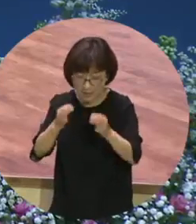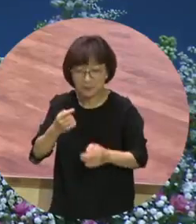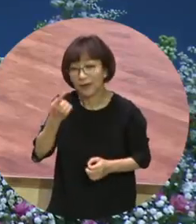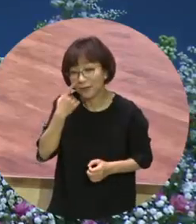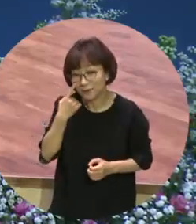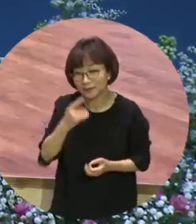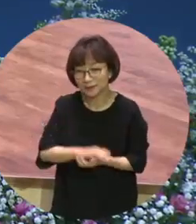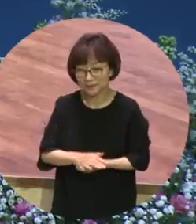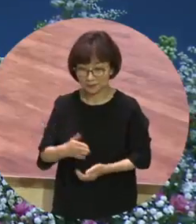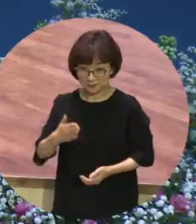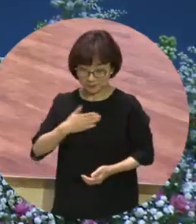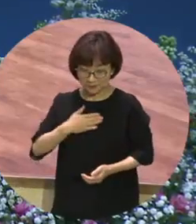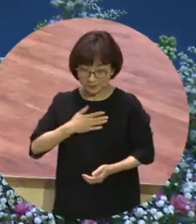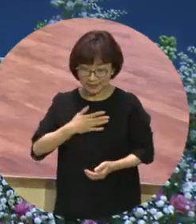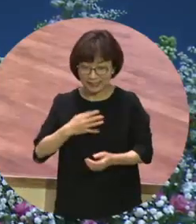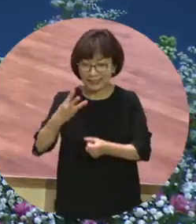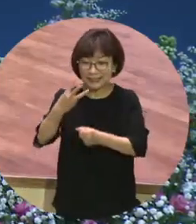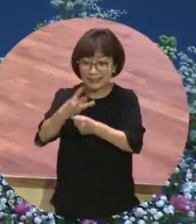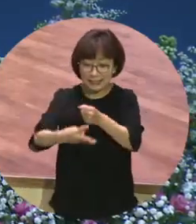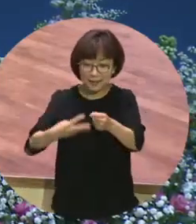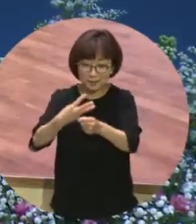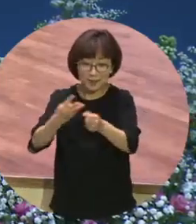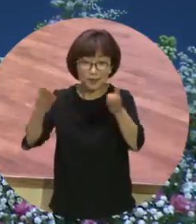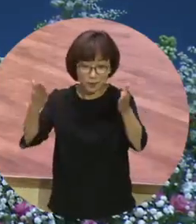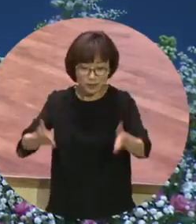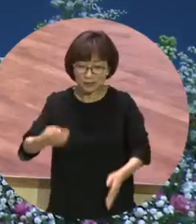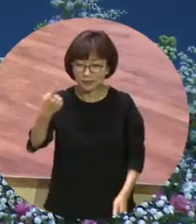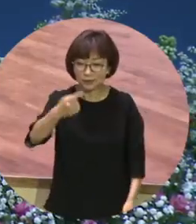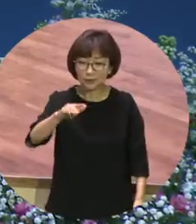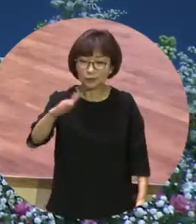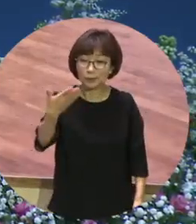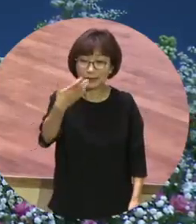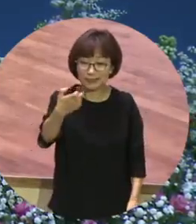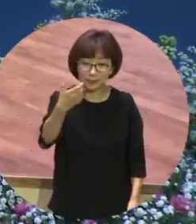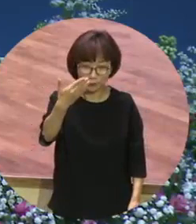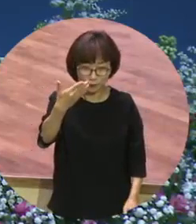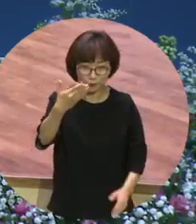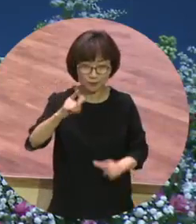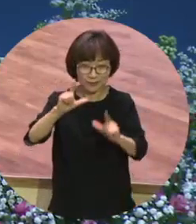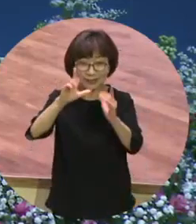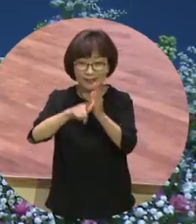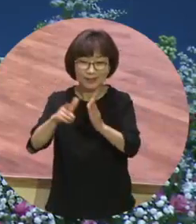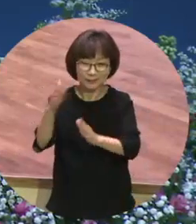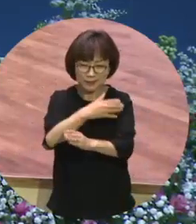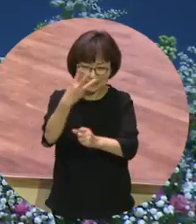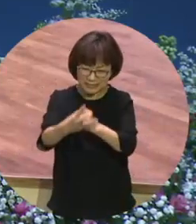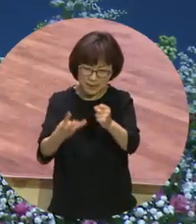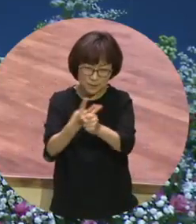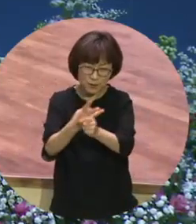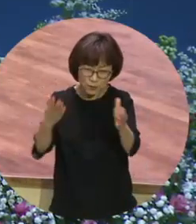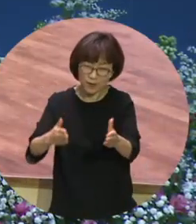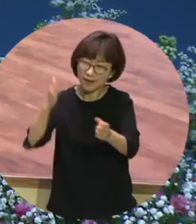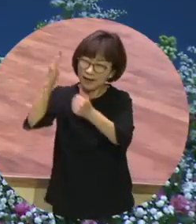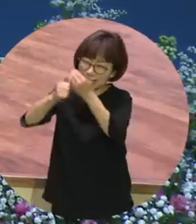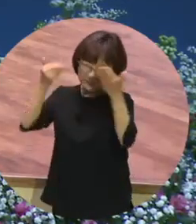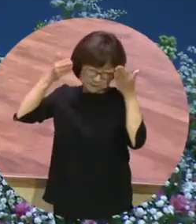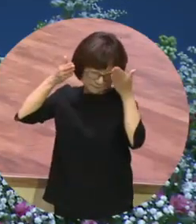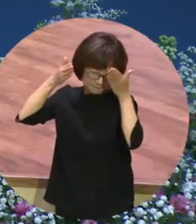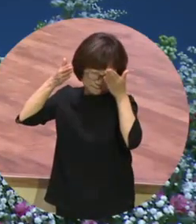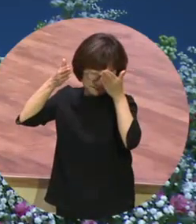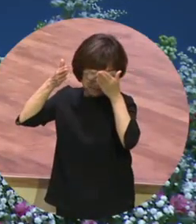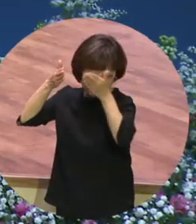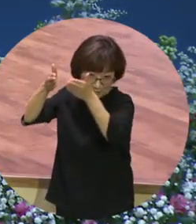말까지 3년을 하루같이 내가 하나님 앞에 올인했더니 평생 보장해버려. 아시겠어요?